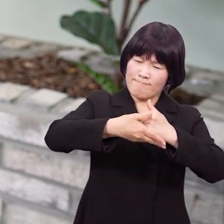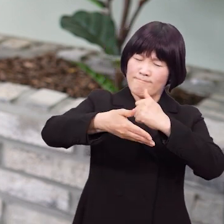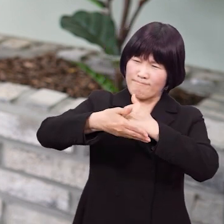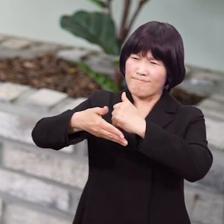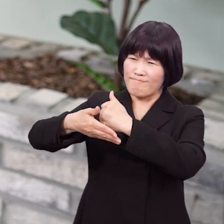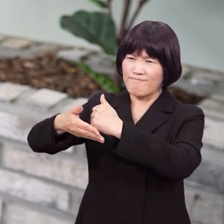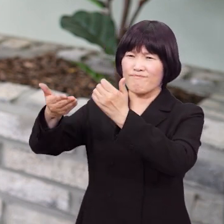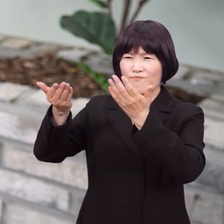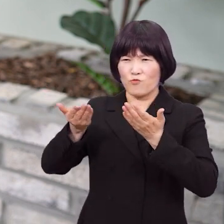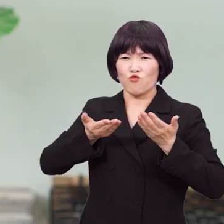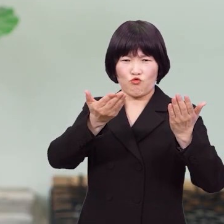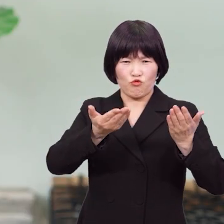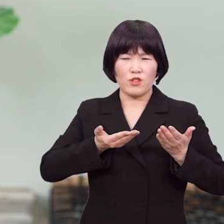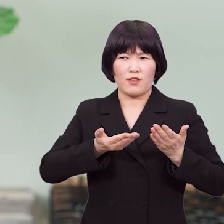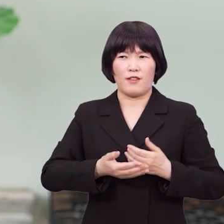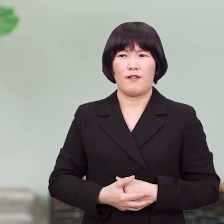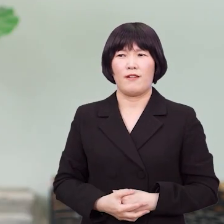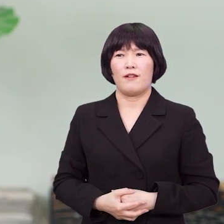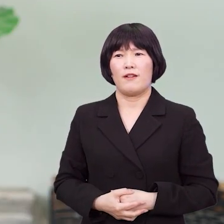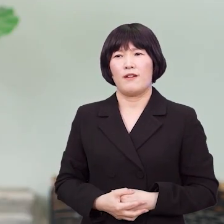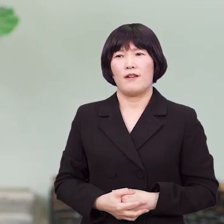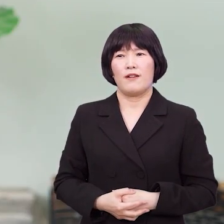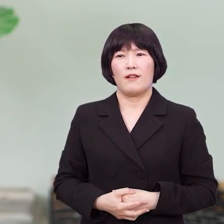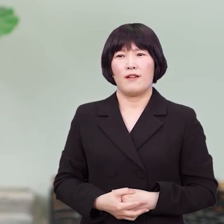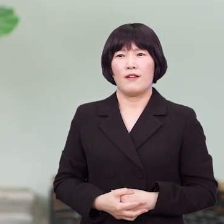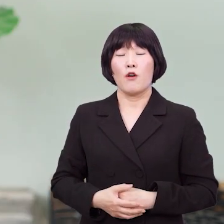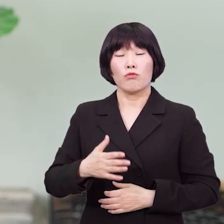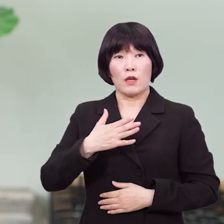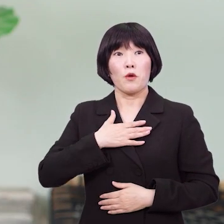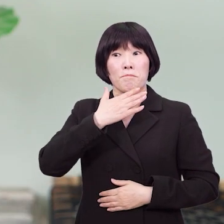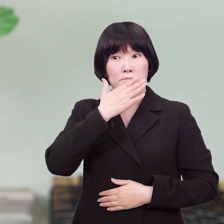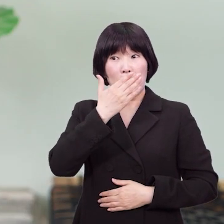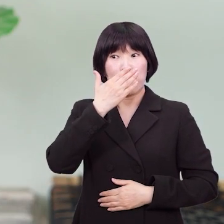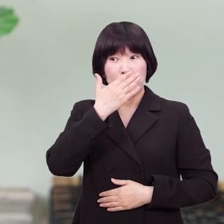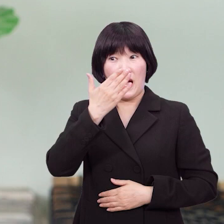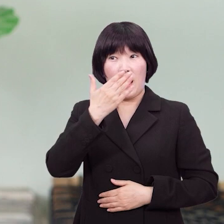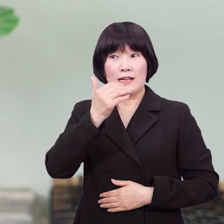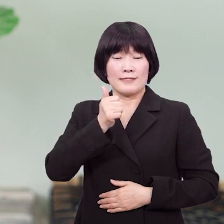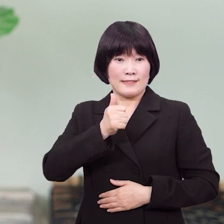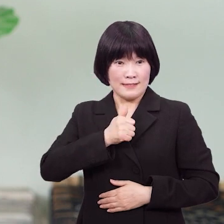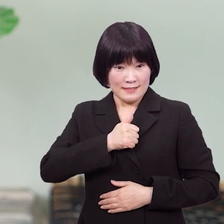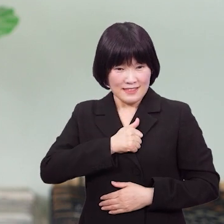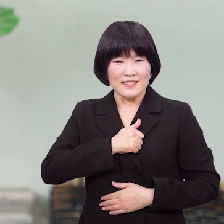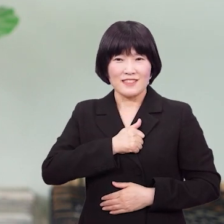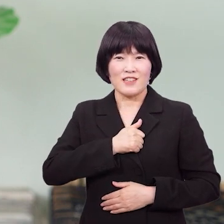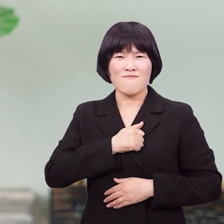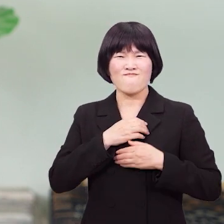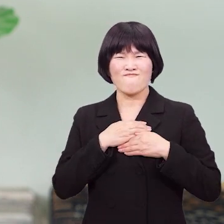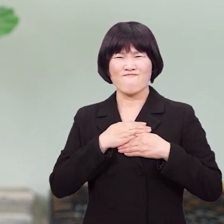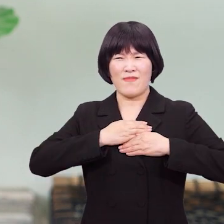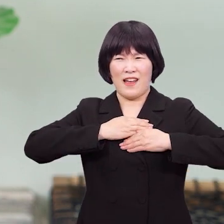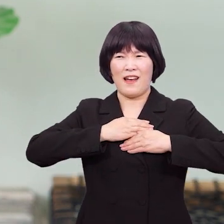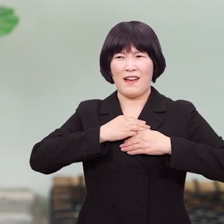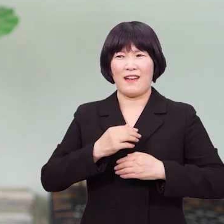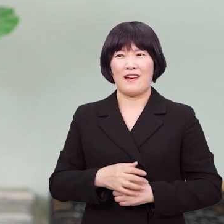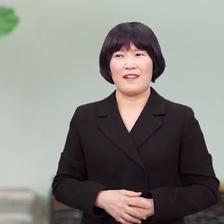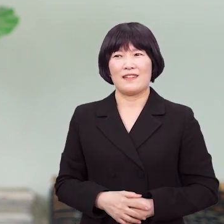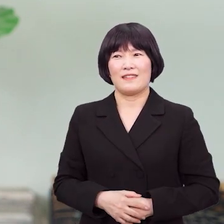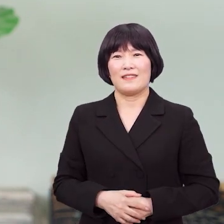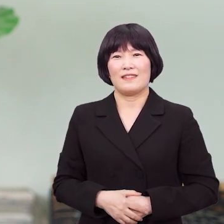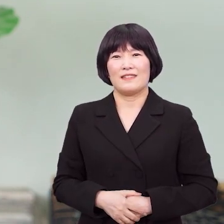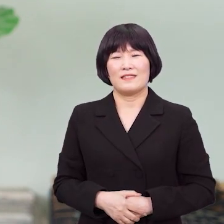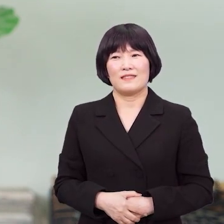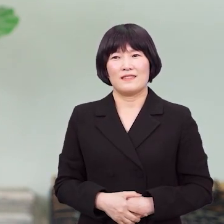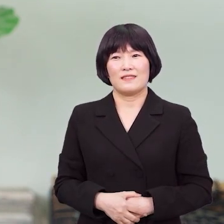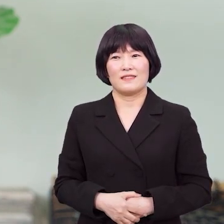잘한다고 칭찬과 격려를 해주셔서 나도 잘할 수 있다는